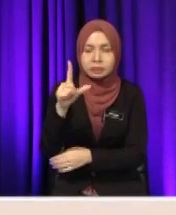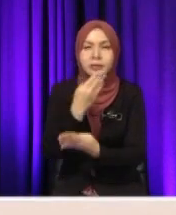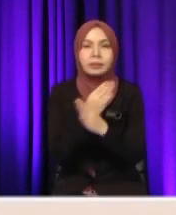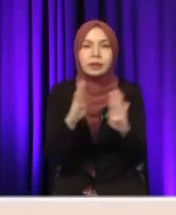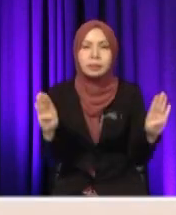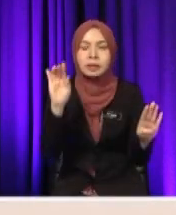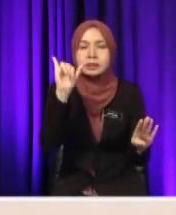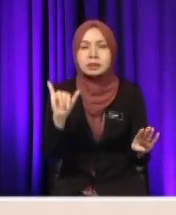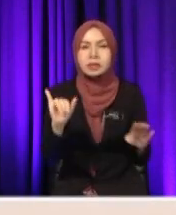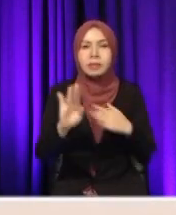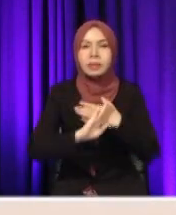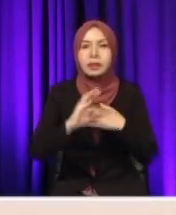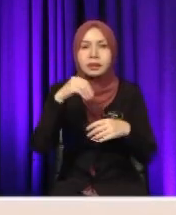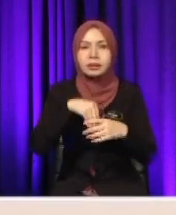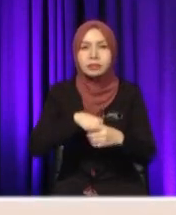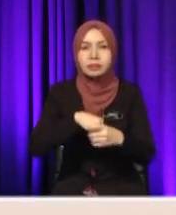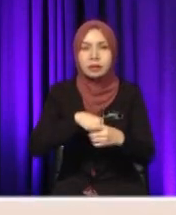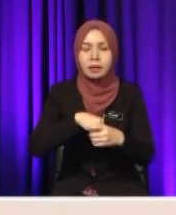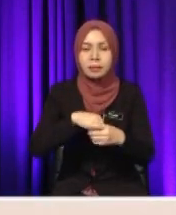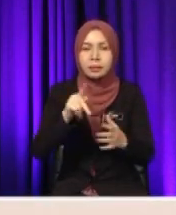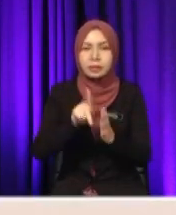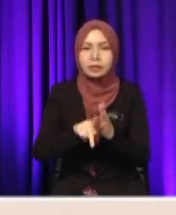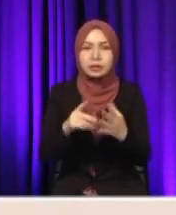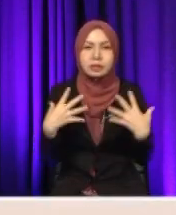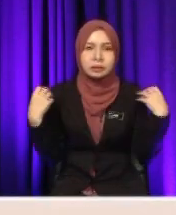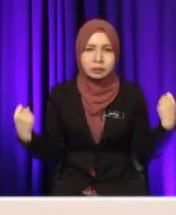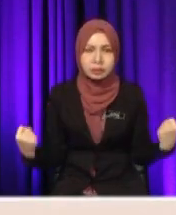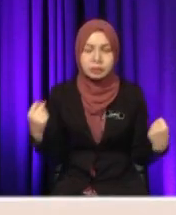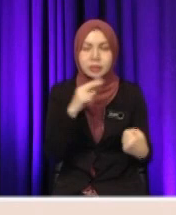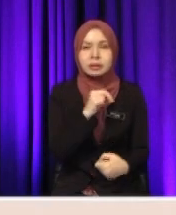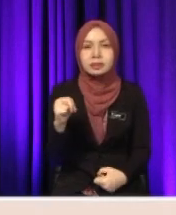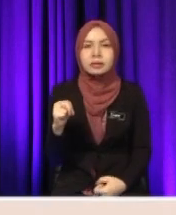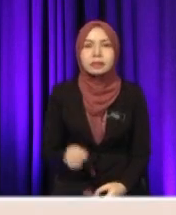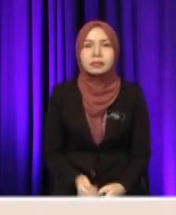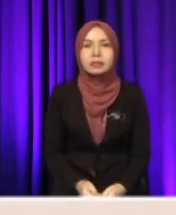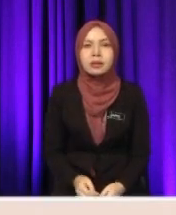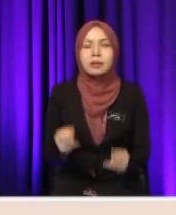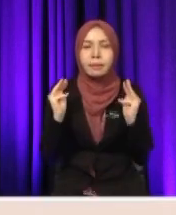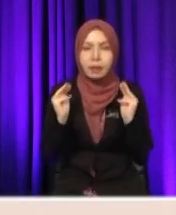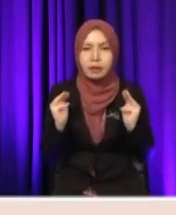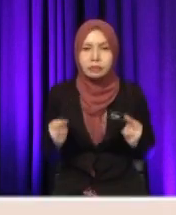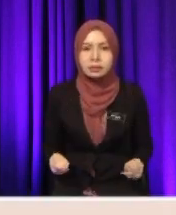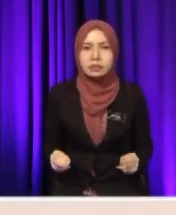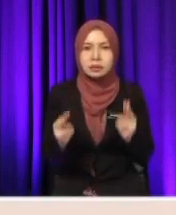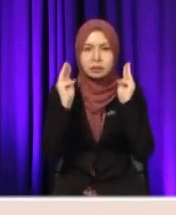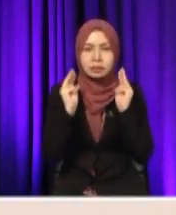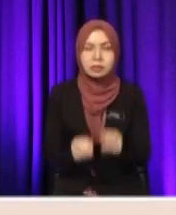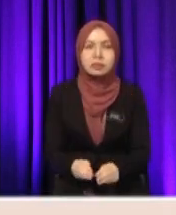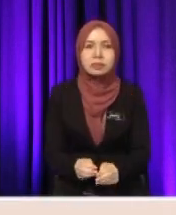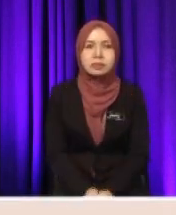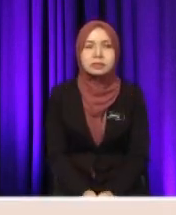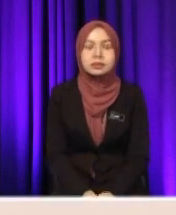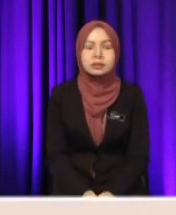manusia. Okey, hidrolisis pula berlaku apabila minyak sawit atau apabila molekul sawit tadi bertindak balas dengan